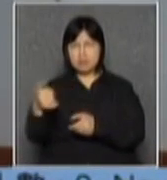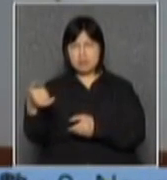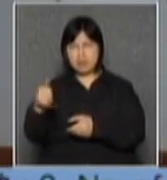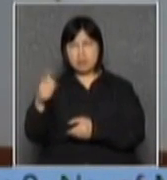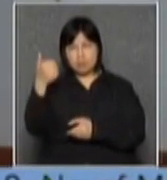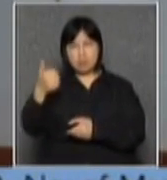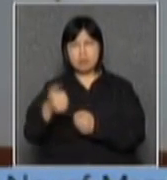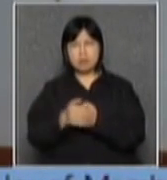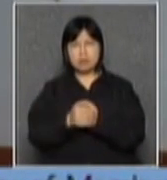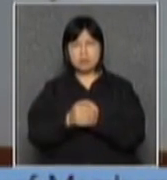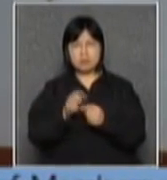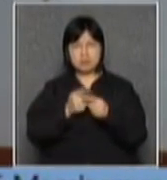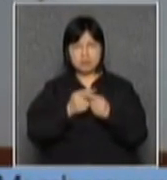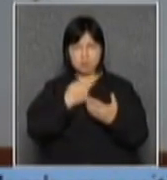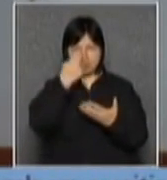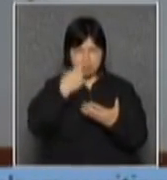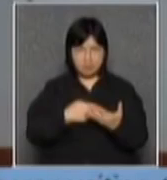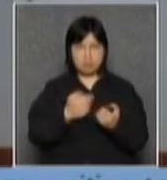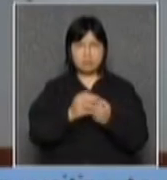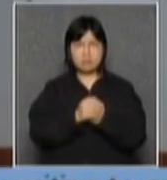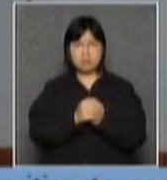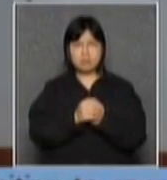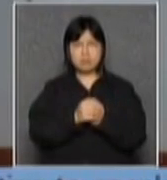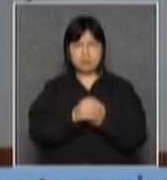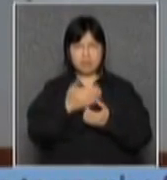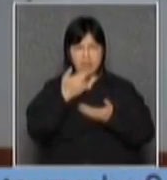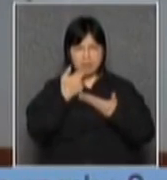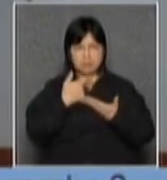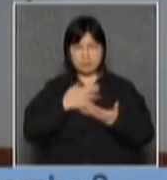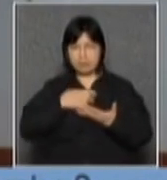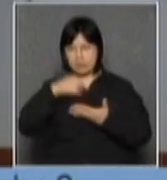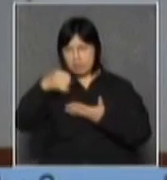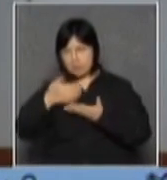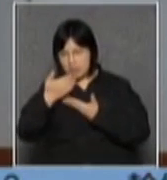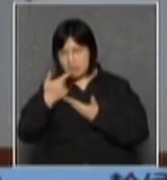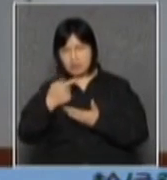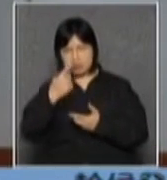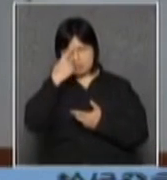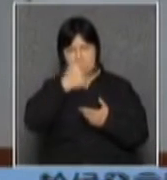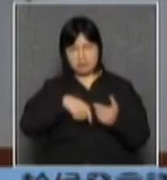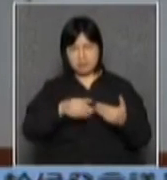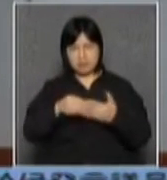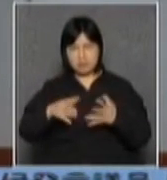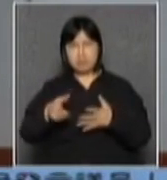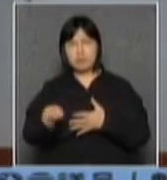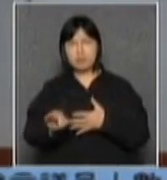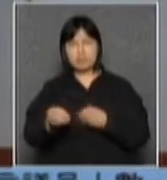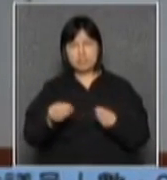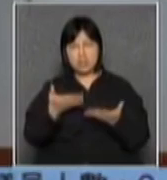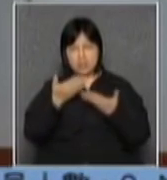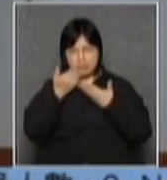嗰啲已經水深火熱食餐休餐嘅人話俾佢聽，長毛拉布你冇啊，你冇錢食飯